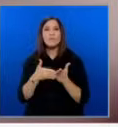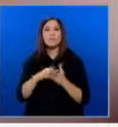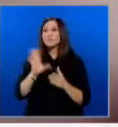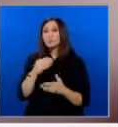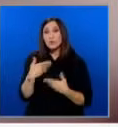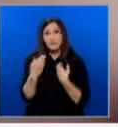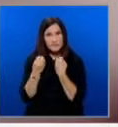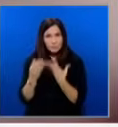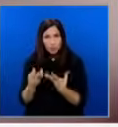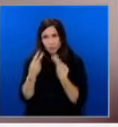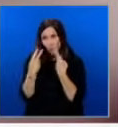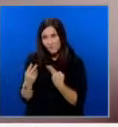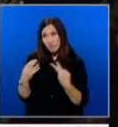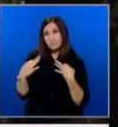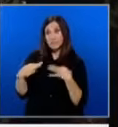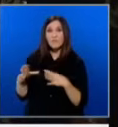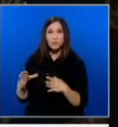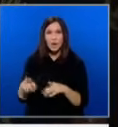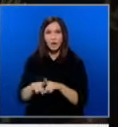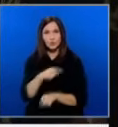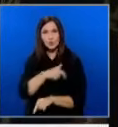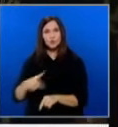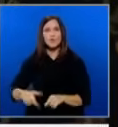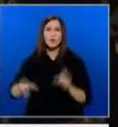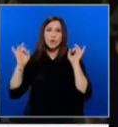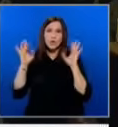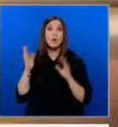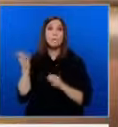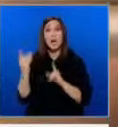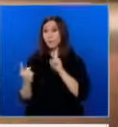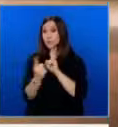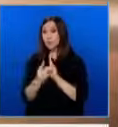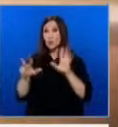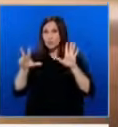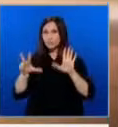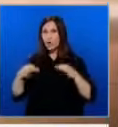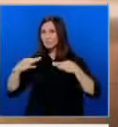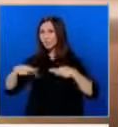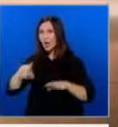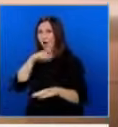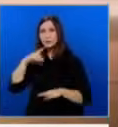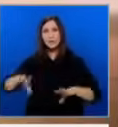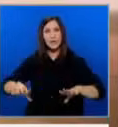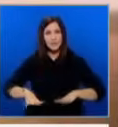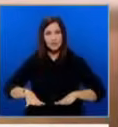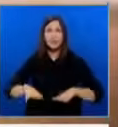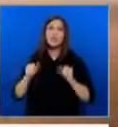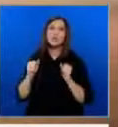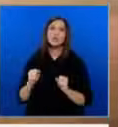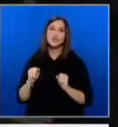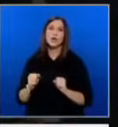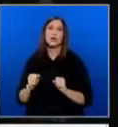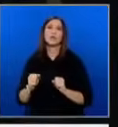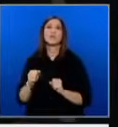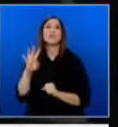всичко имаме възможност да го видим на свобода. Като национални герои, така бяха посрещнати 8-те освободени руски граждани. Чакаше ги